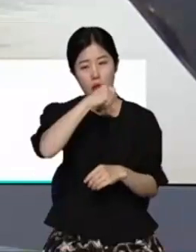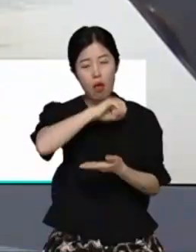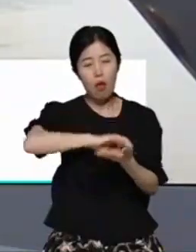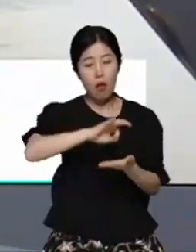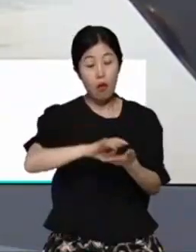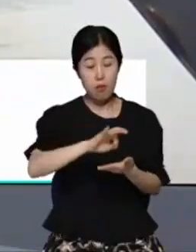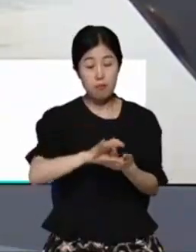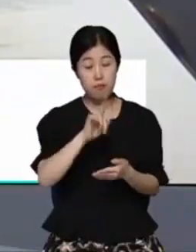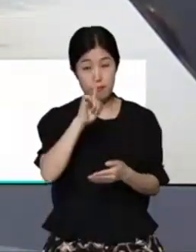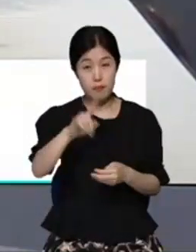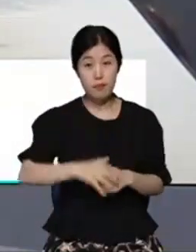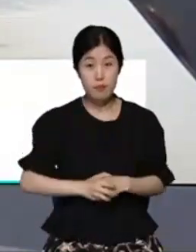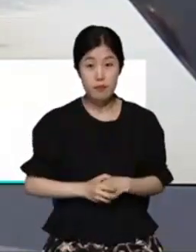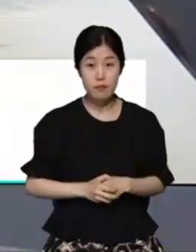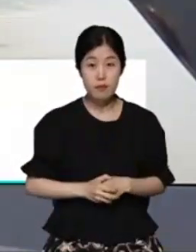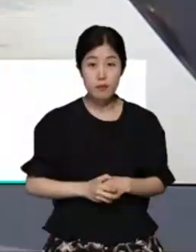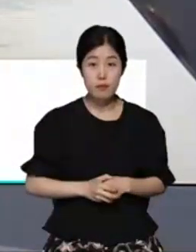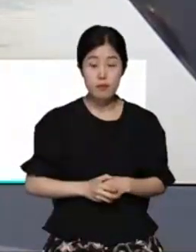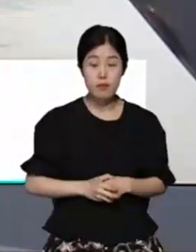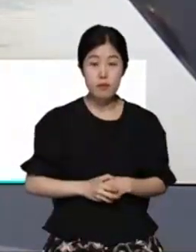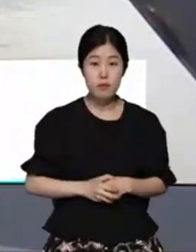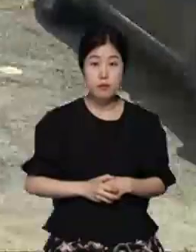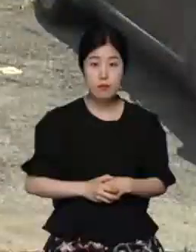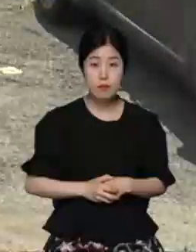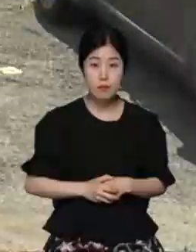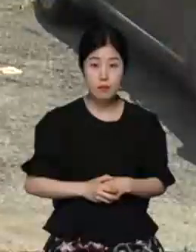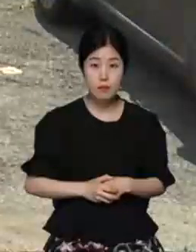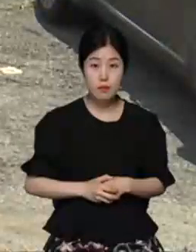있습니다. 임경섭 기자입니다.